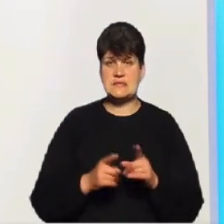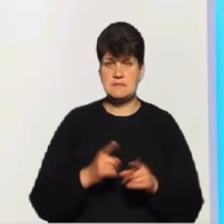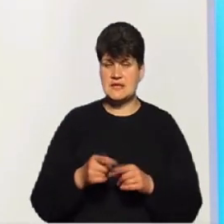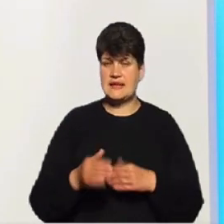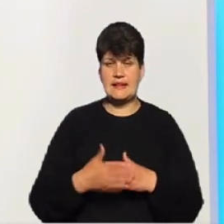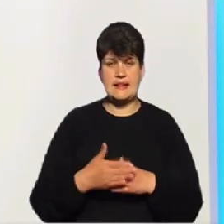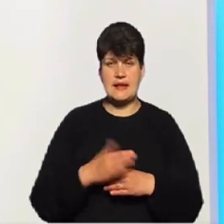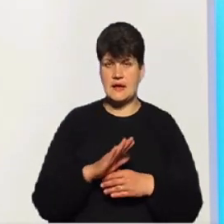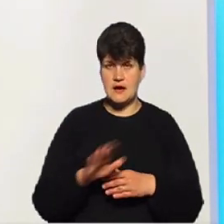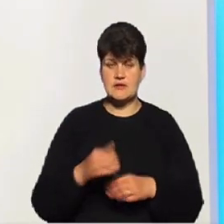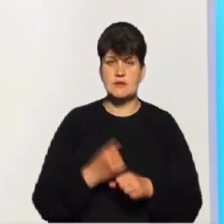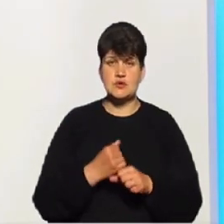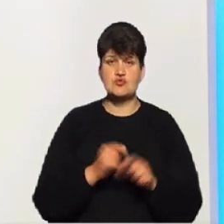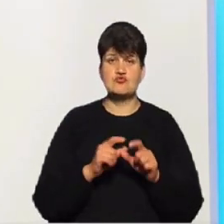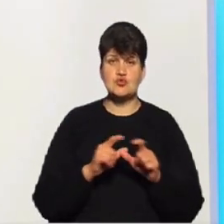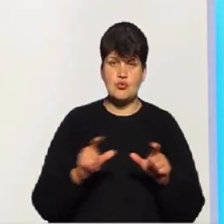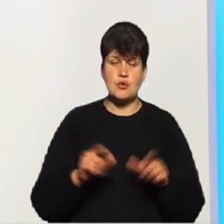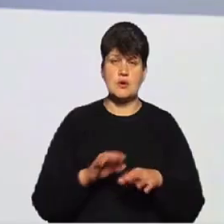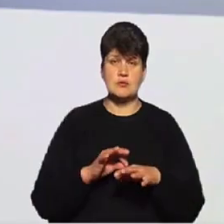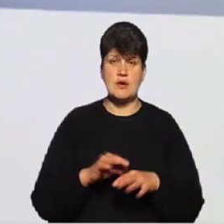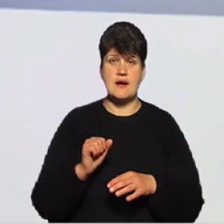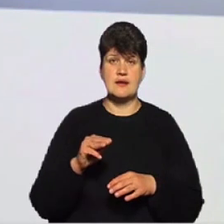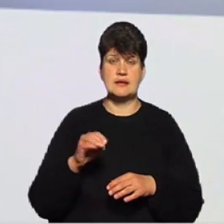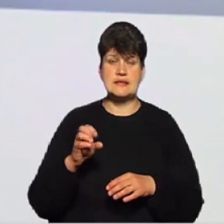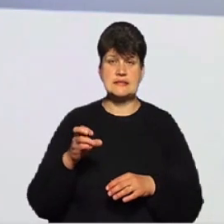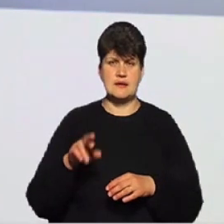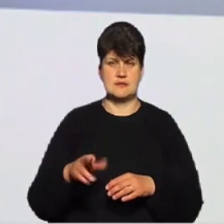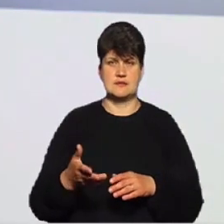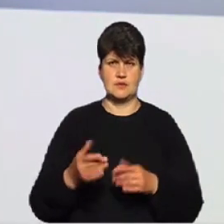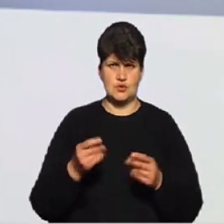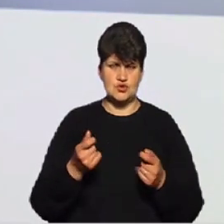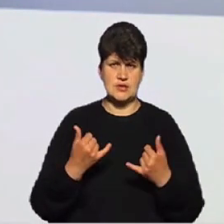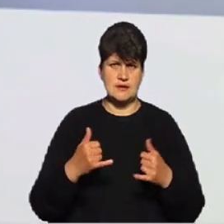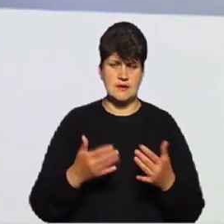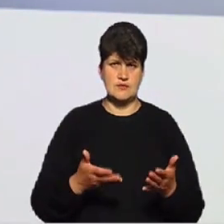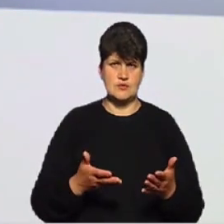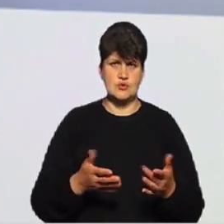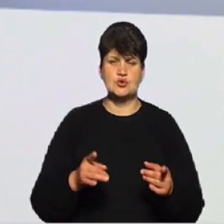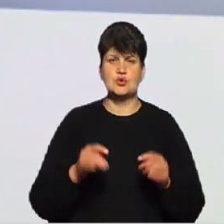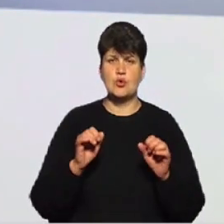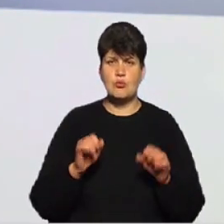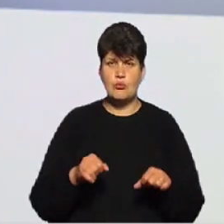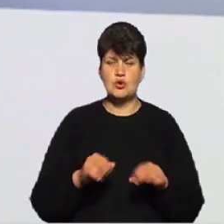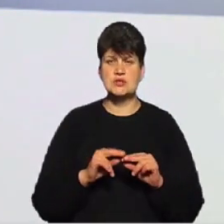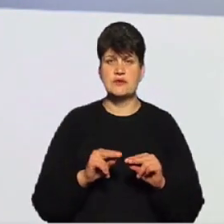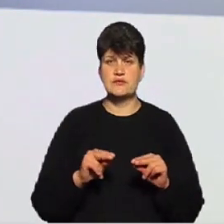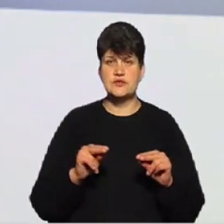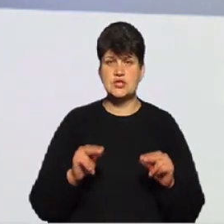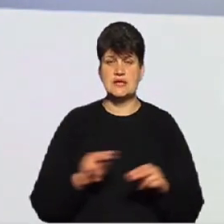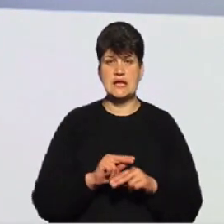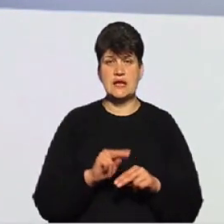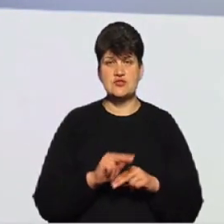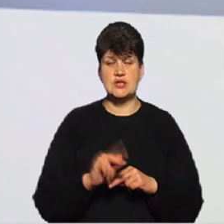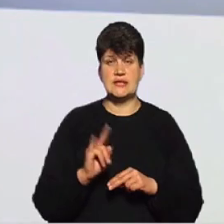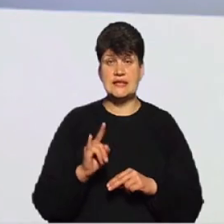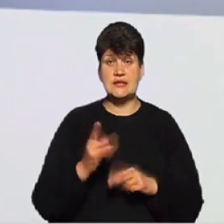вони собі далі працюють в школі і проходять атестацію. Трохи дивно звучить, чи ні? Ну, це не дивно звучить. Що може вчитель виходить дитину, якщо от він не